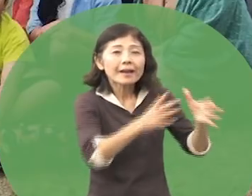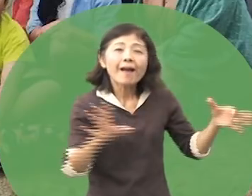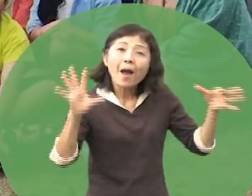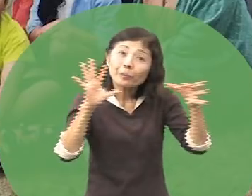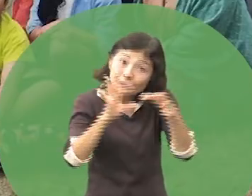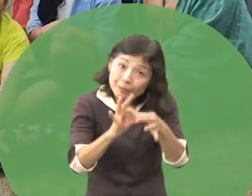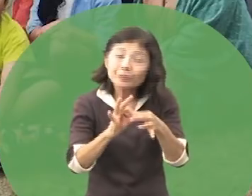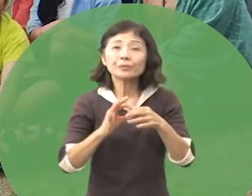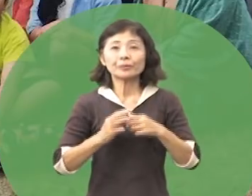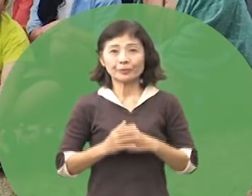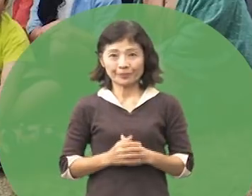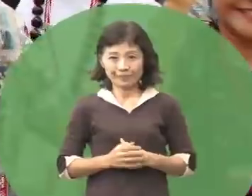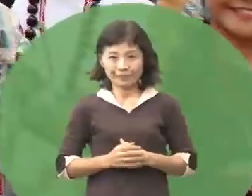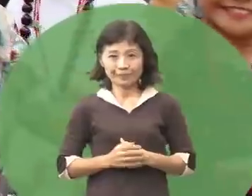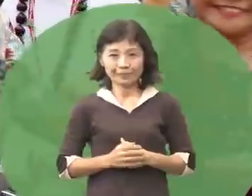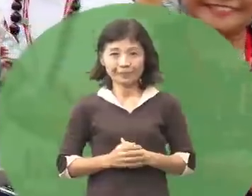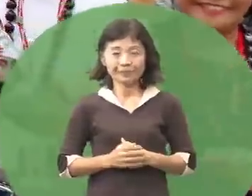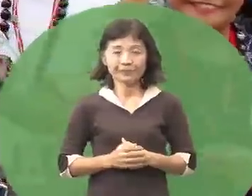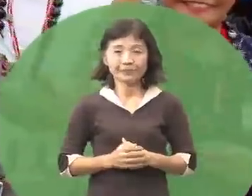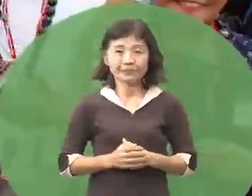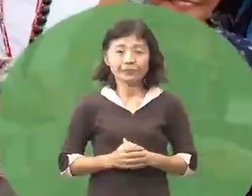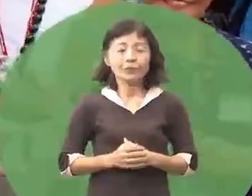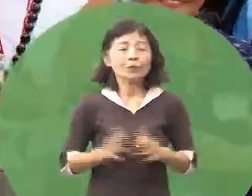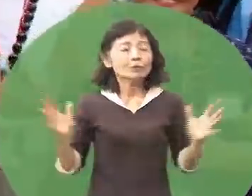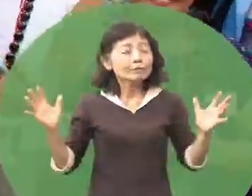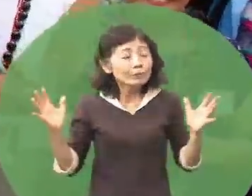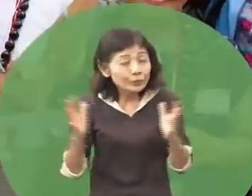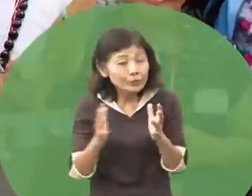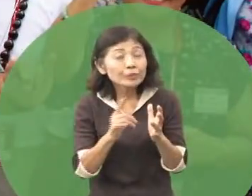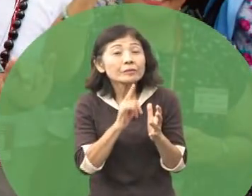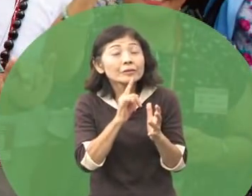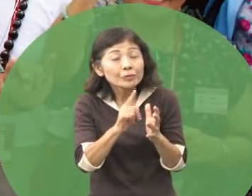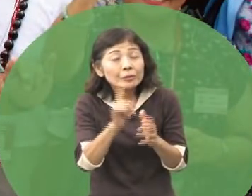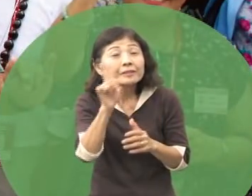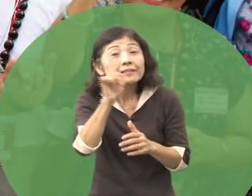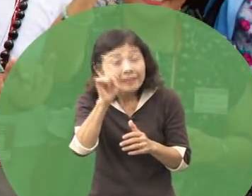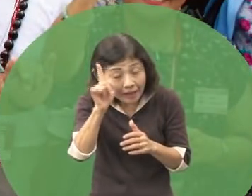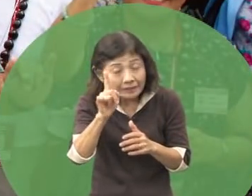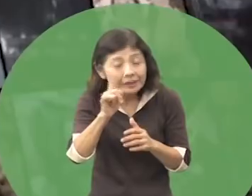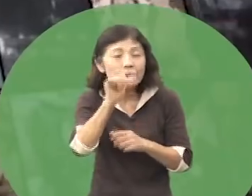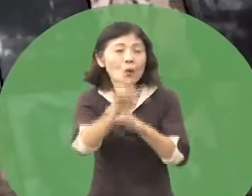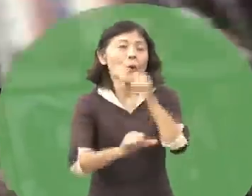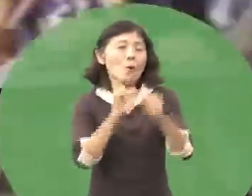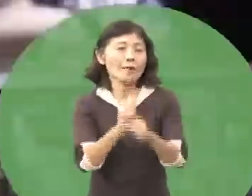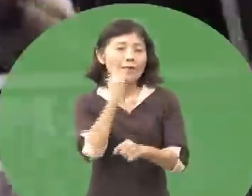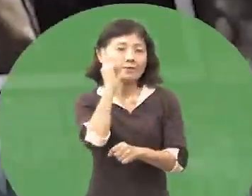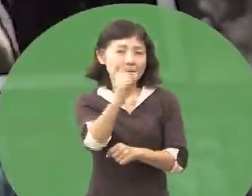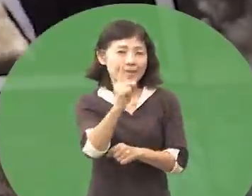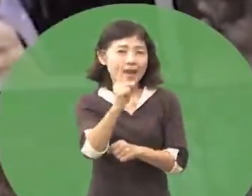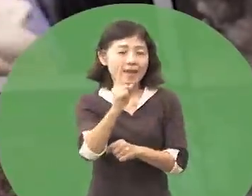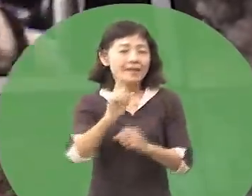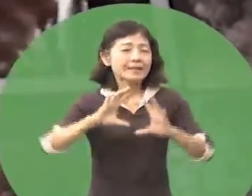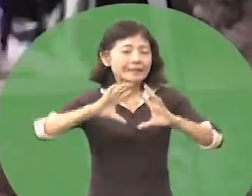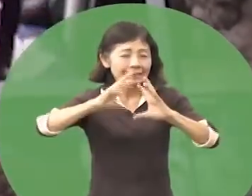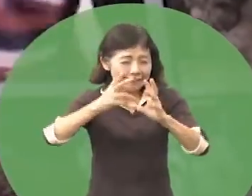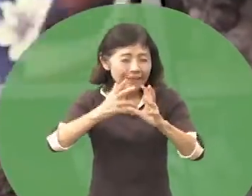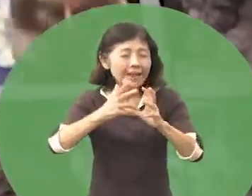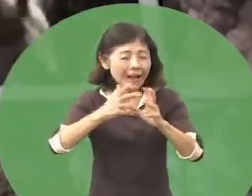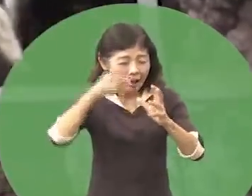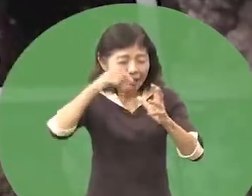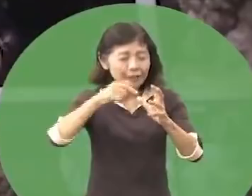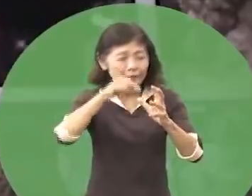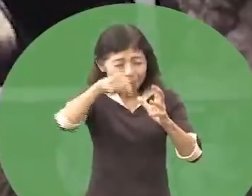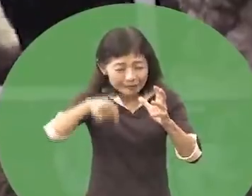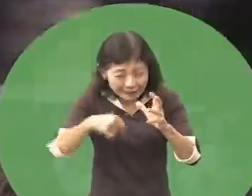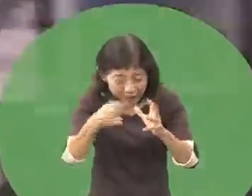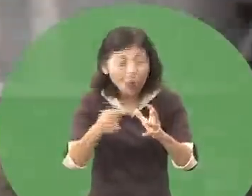っているんですね。その集大成ともいえるのが、5年に一度世界中の県警人がル